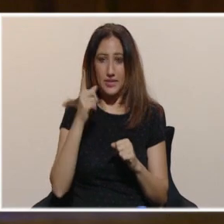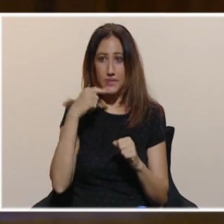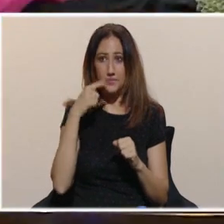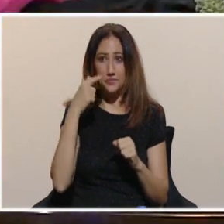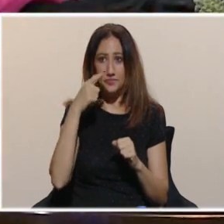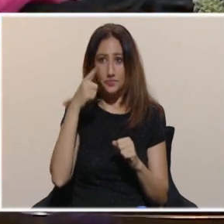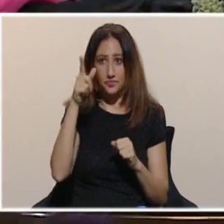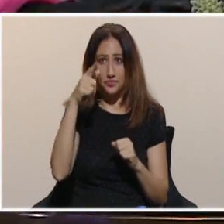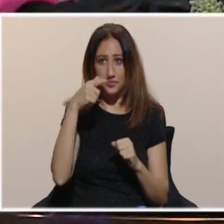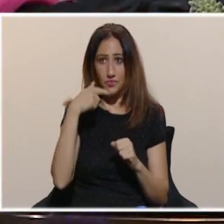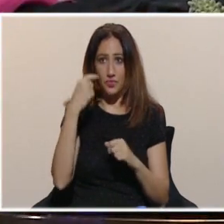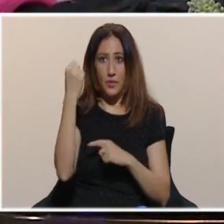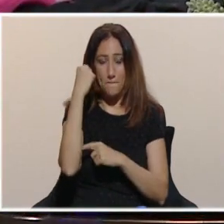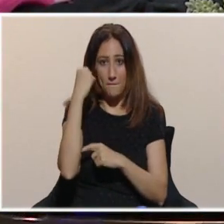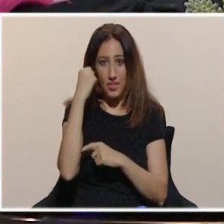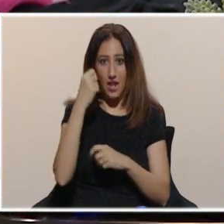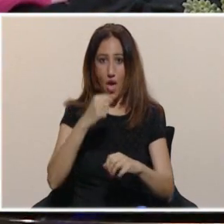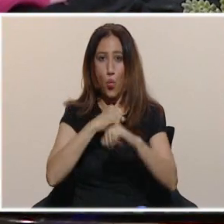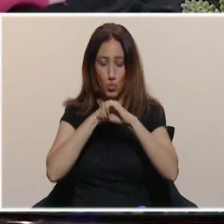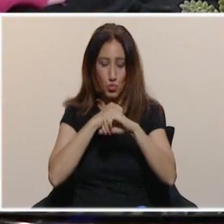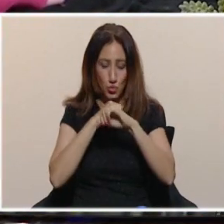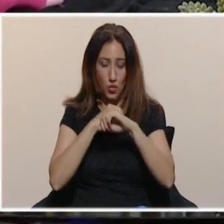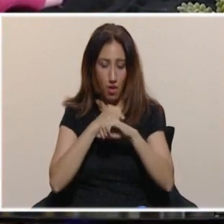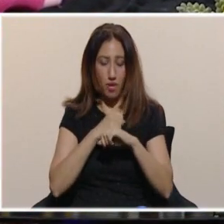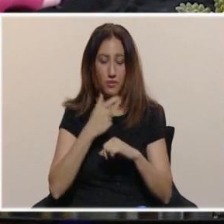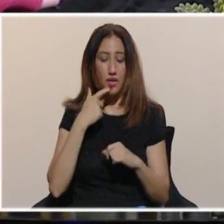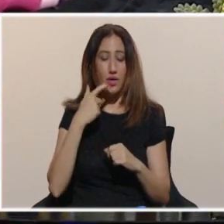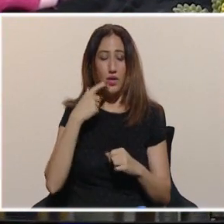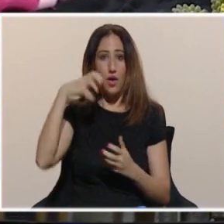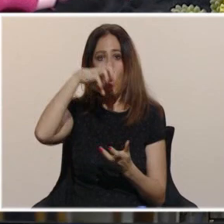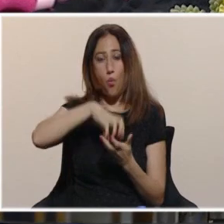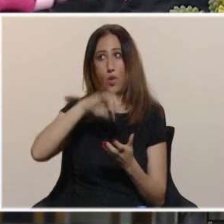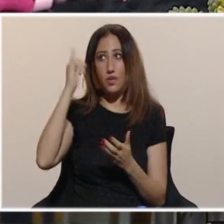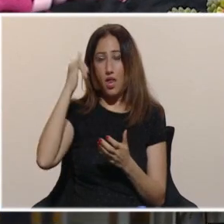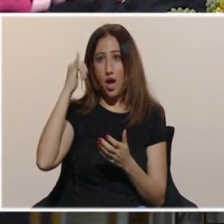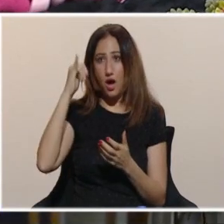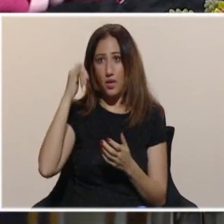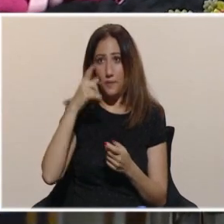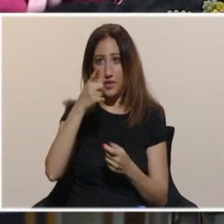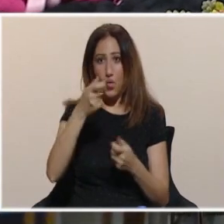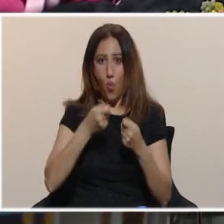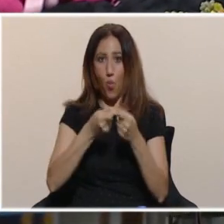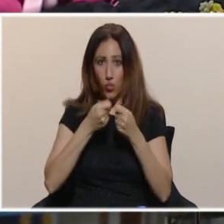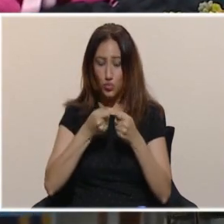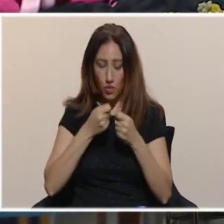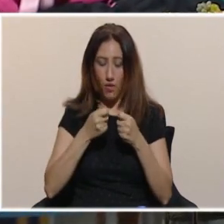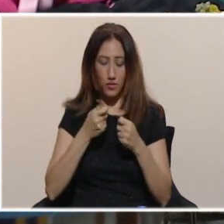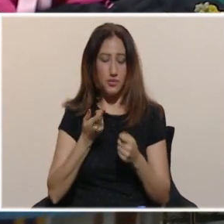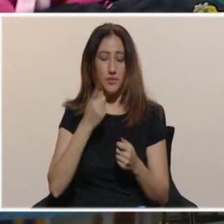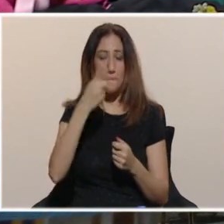كنت بطله الامارات 5 سنين، كنت بطله الوطن العربي وانا البنت الوحيده في الرياضه